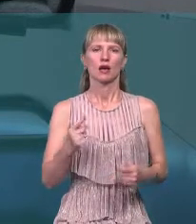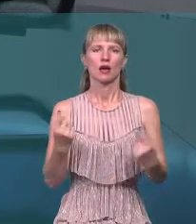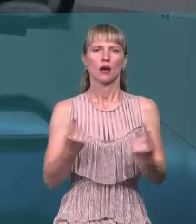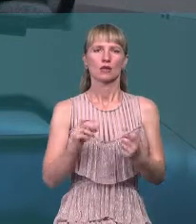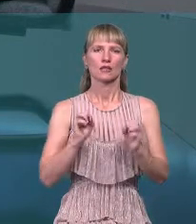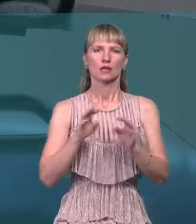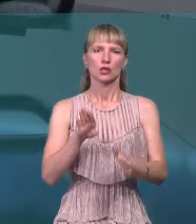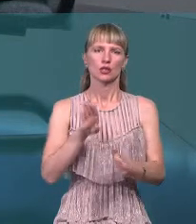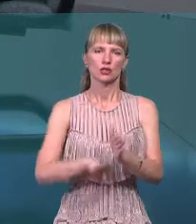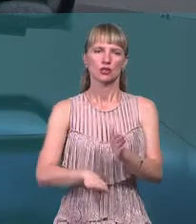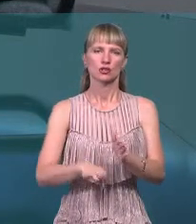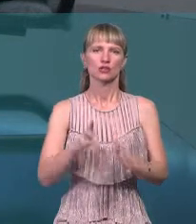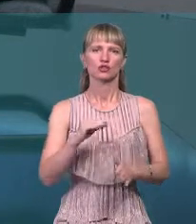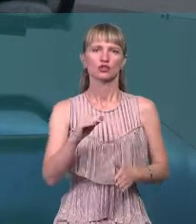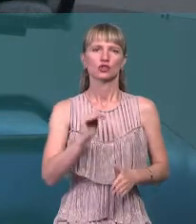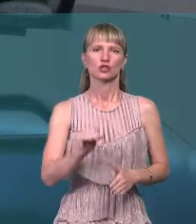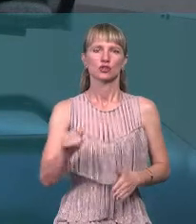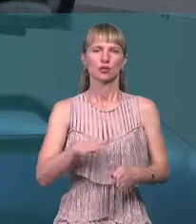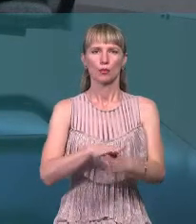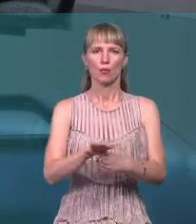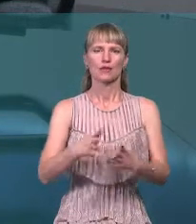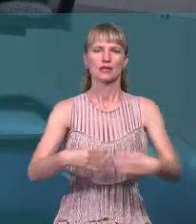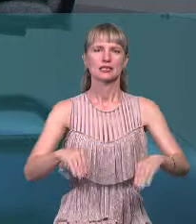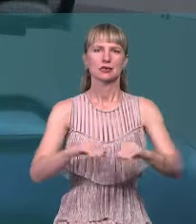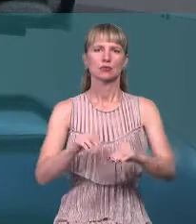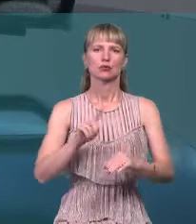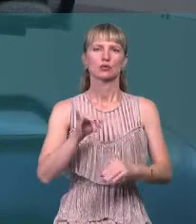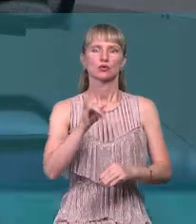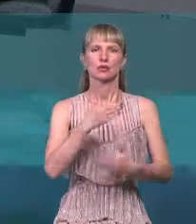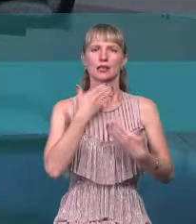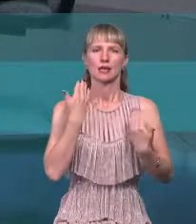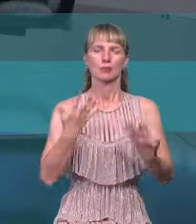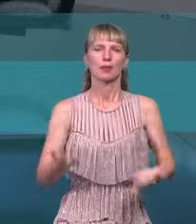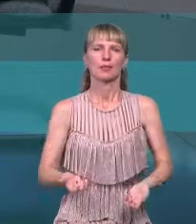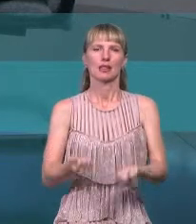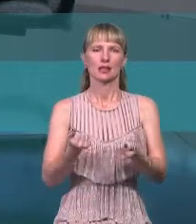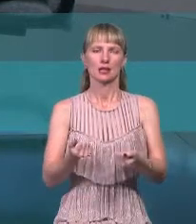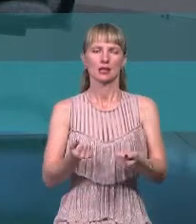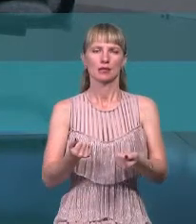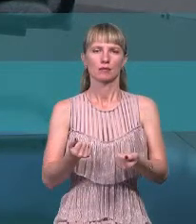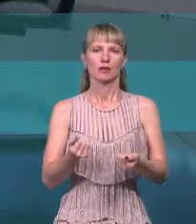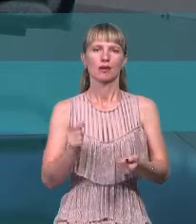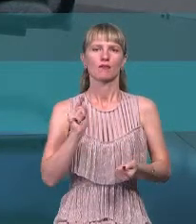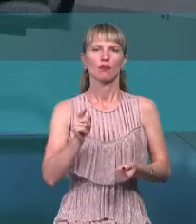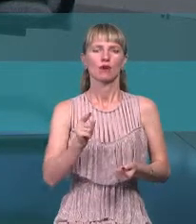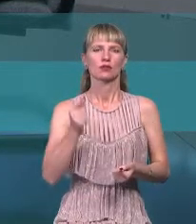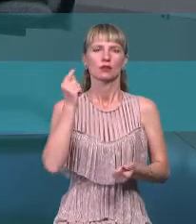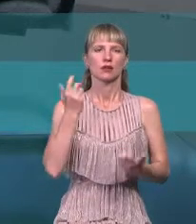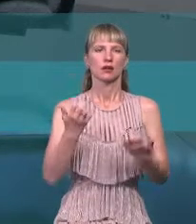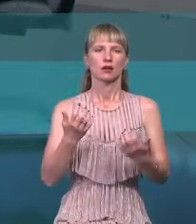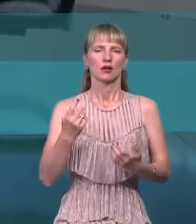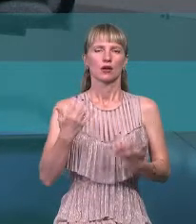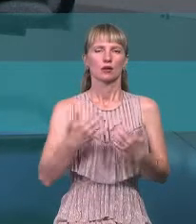гірше, аніж діти з повних сімей. Тому що в них немає підтримки, вони розраховують тільки